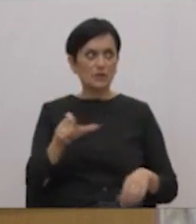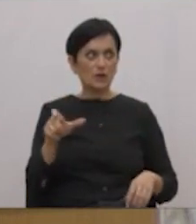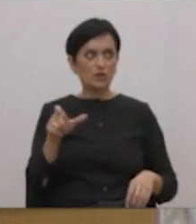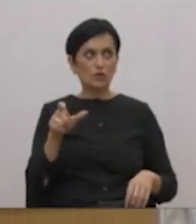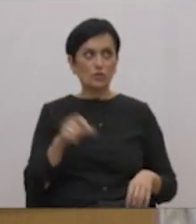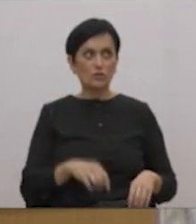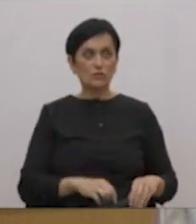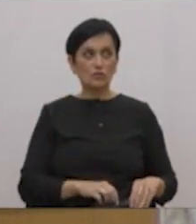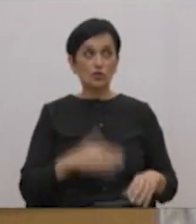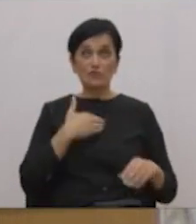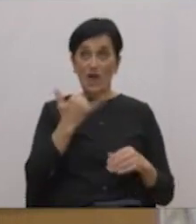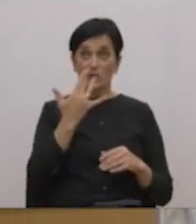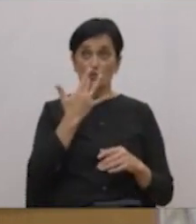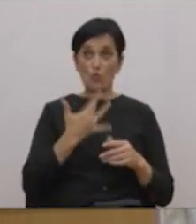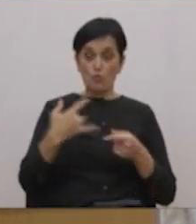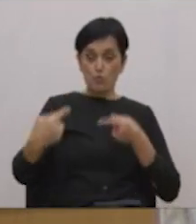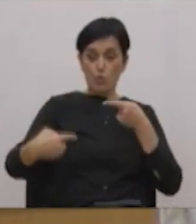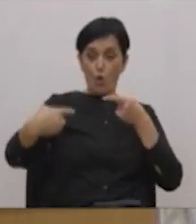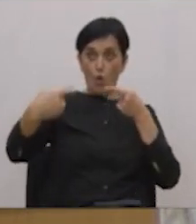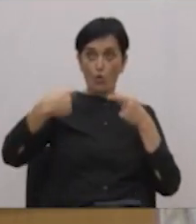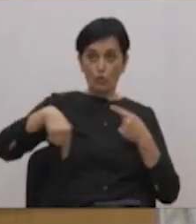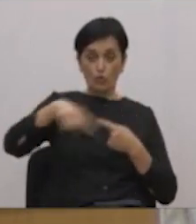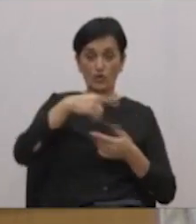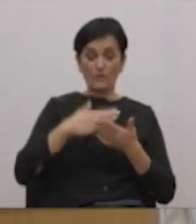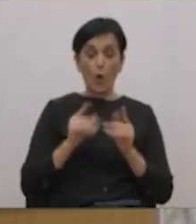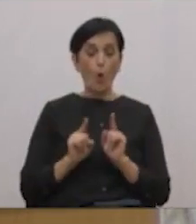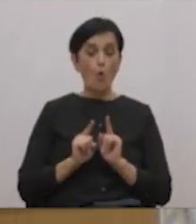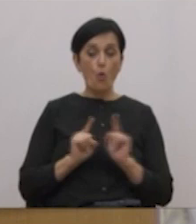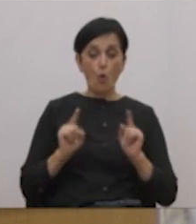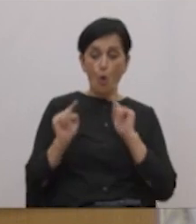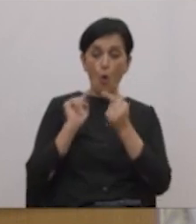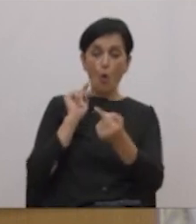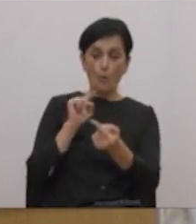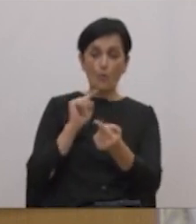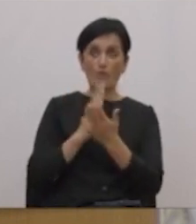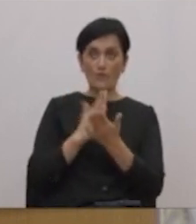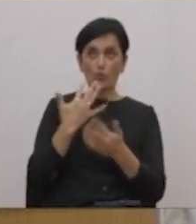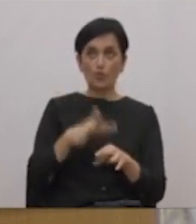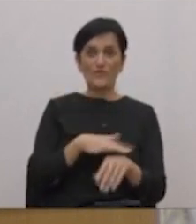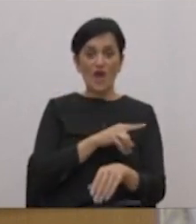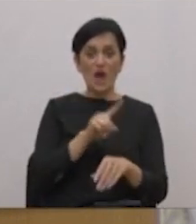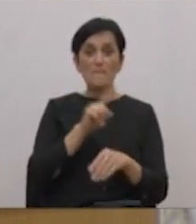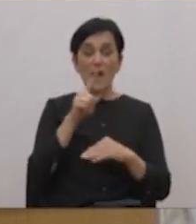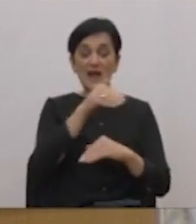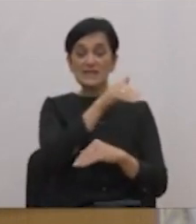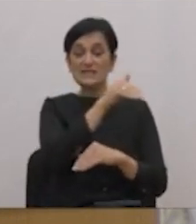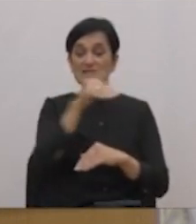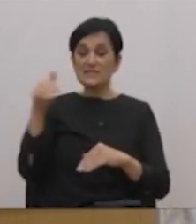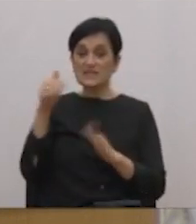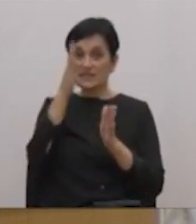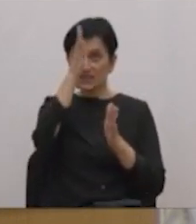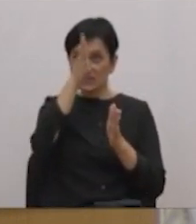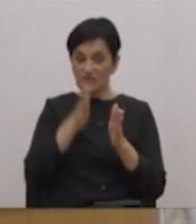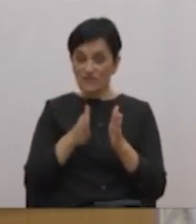აქ პოლემიკაში ვართ ერთმანეთთან, ოპონენტები ვართ ძალიან დიდი ხნის, მაგრამ არსებობს ზღვარი, მათ შორის